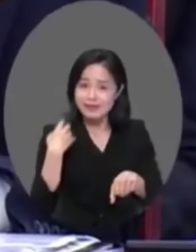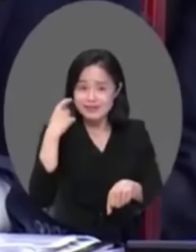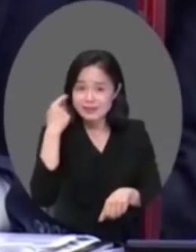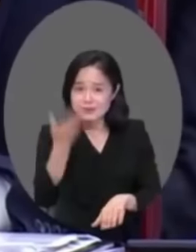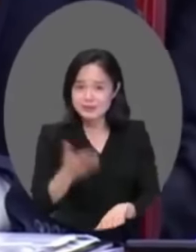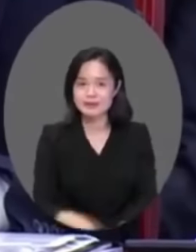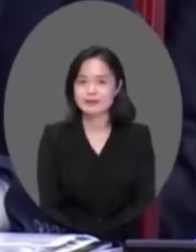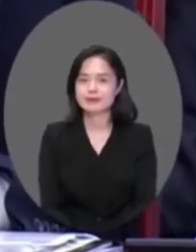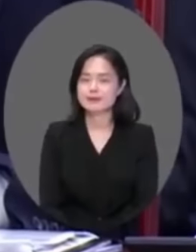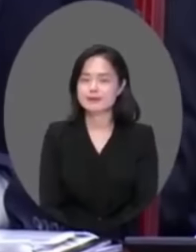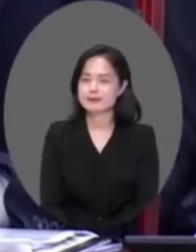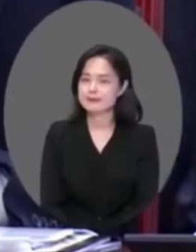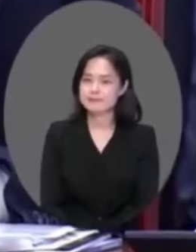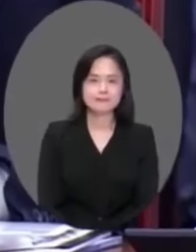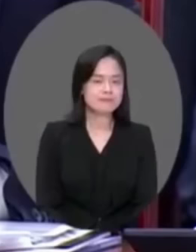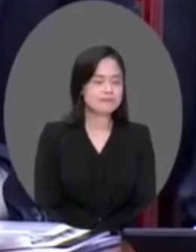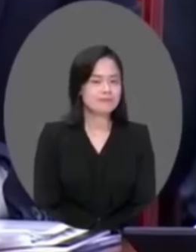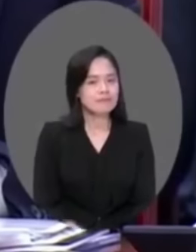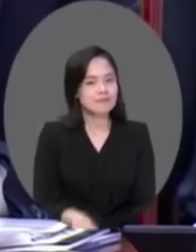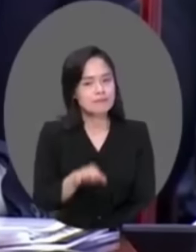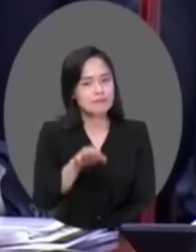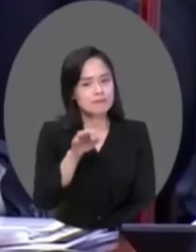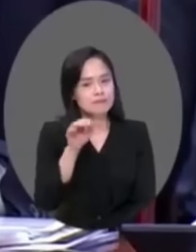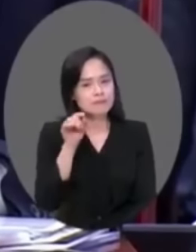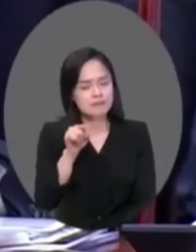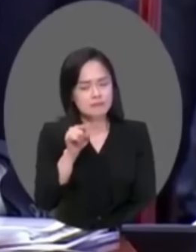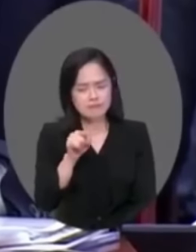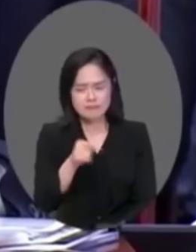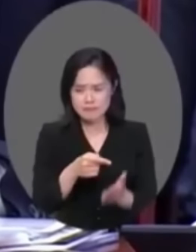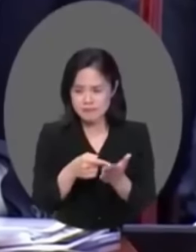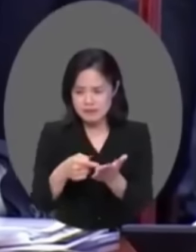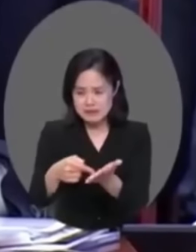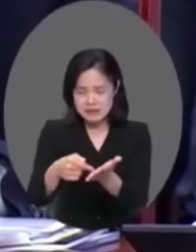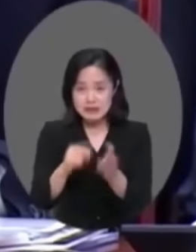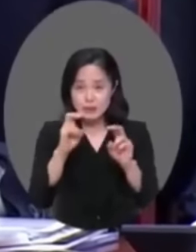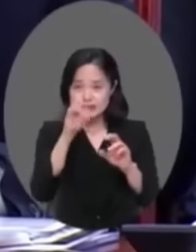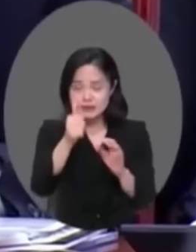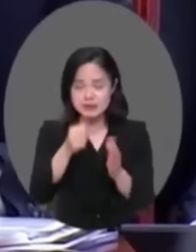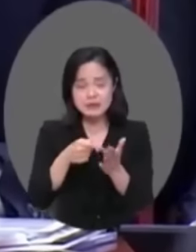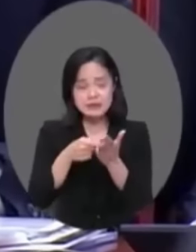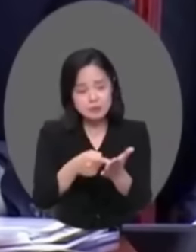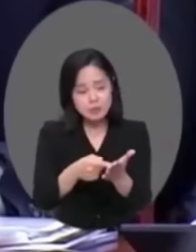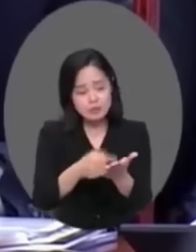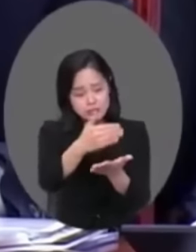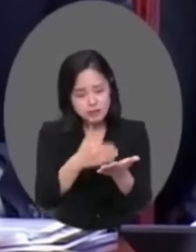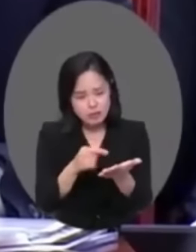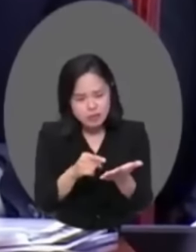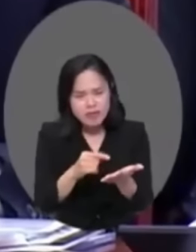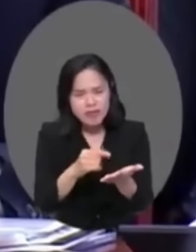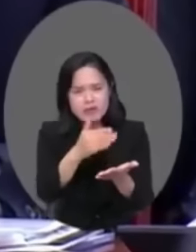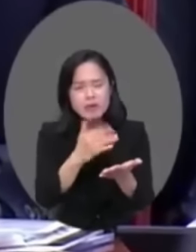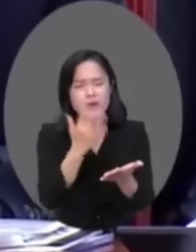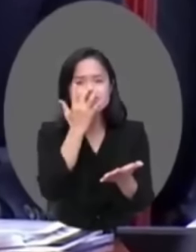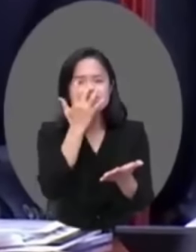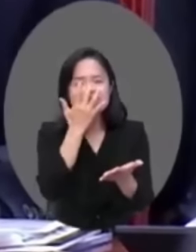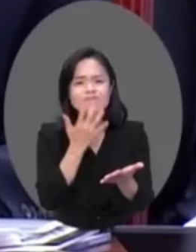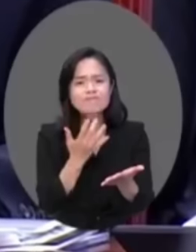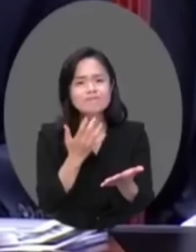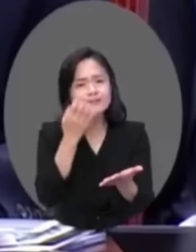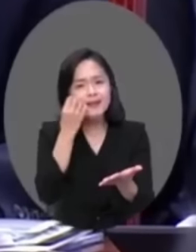쓰시고 뭐 때문에 신지도 모르시는 지가는 동안에 성과로서 성가로 저는 증명된다고 봅니다